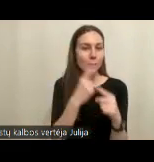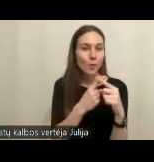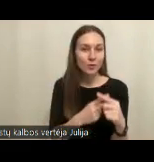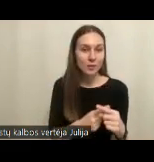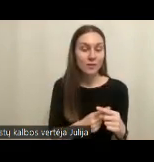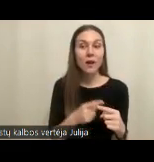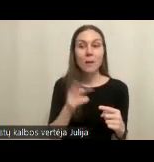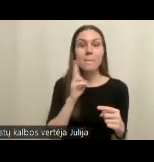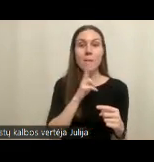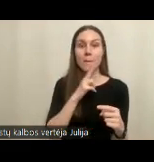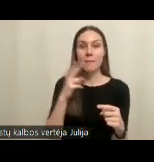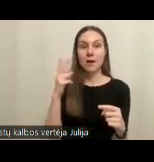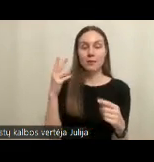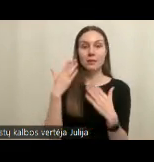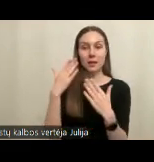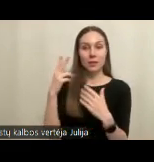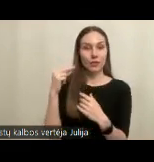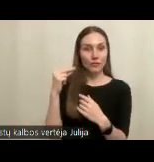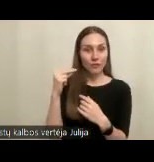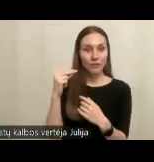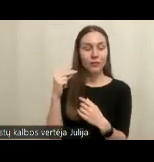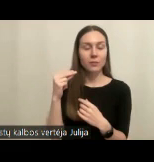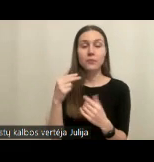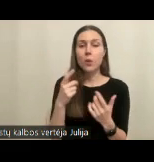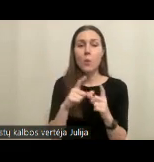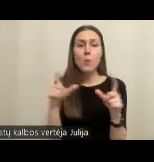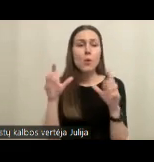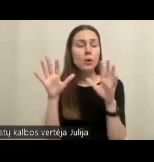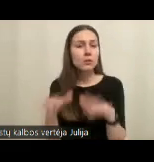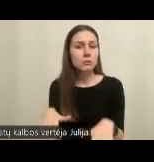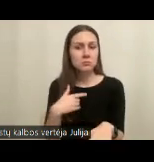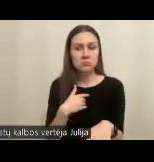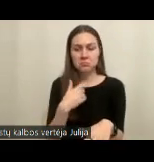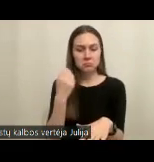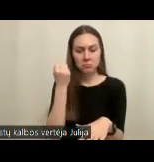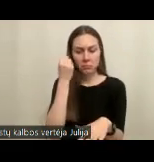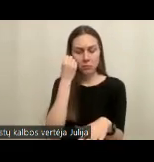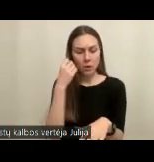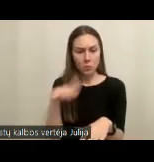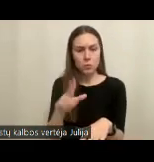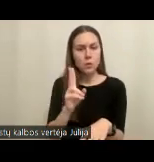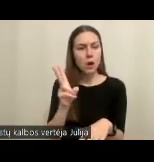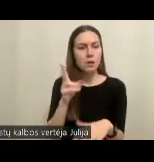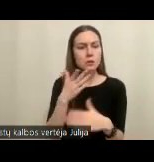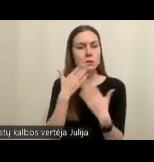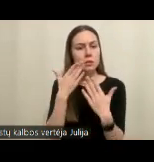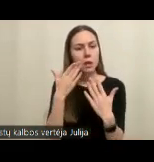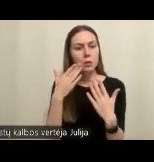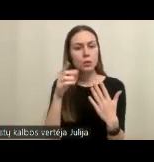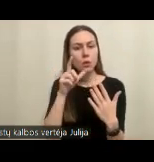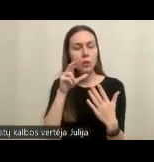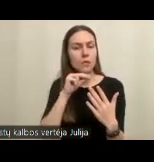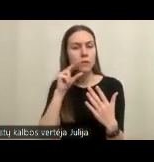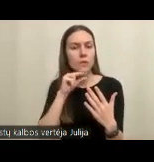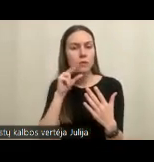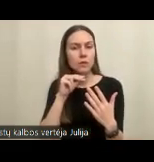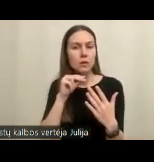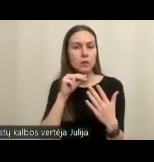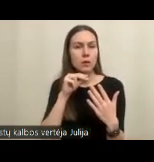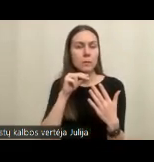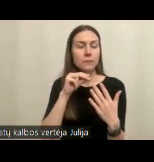garsiai. Ir mokykloje kažkaip neprisimenu, kad kas nors būtų skaitęs garsiai. Ir viena yra